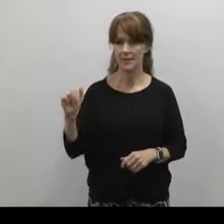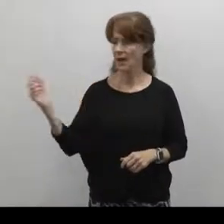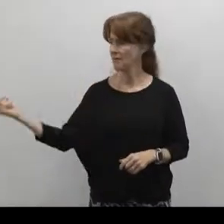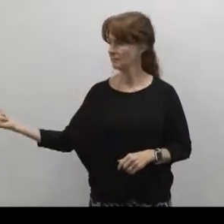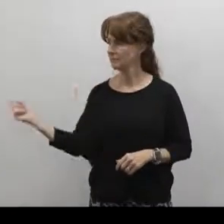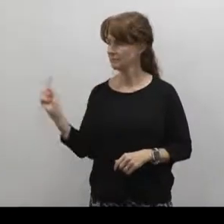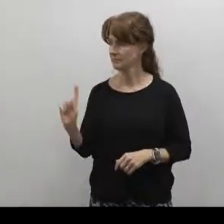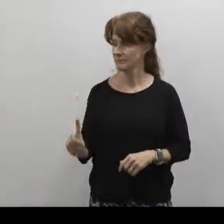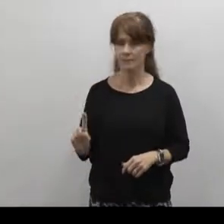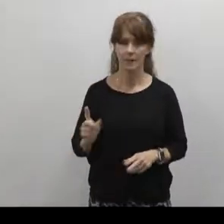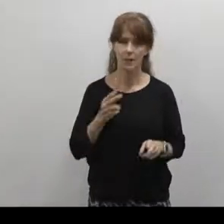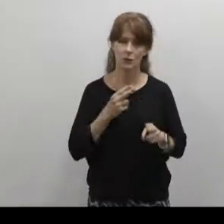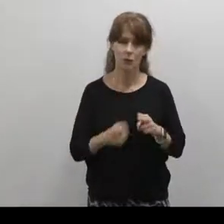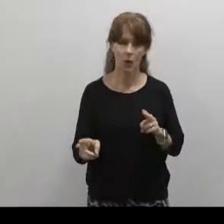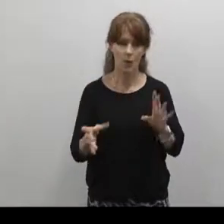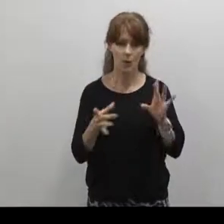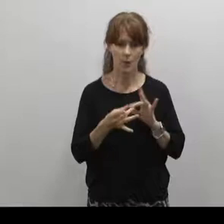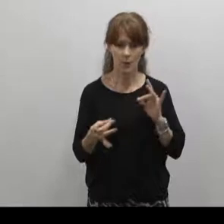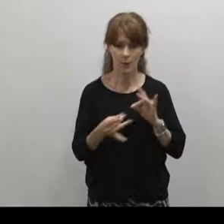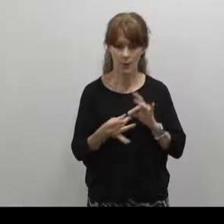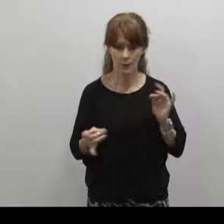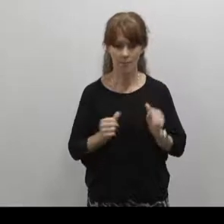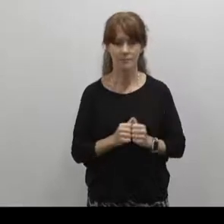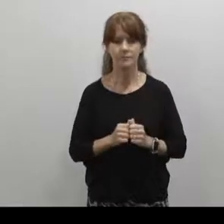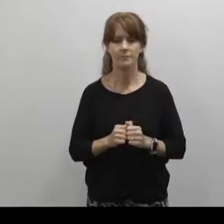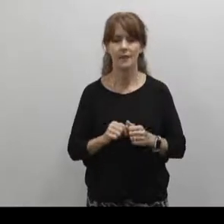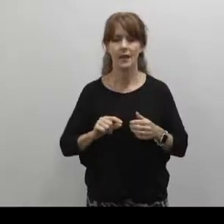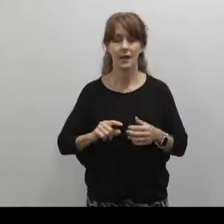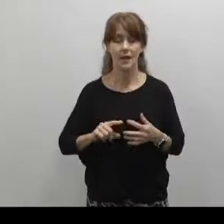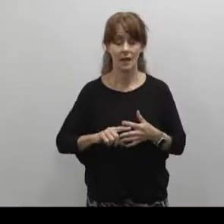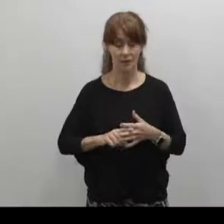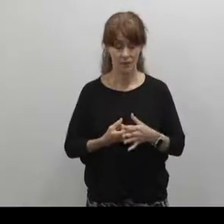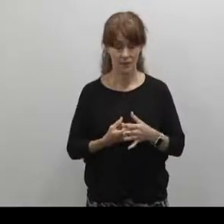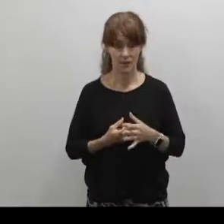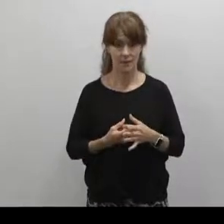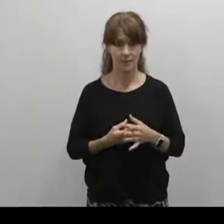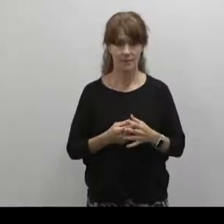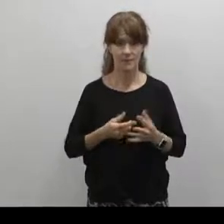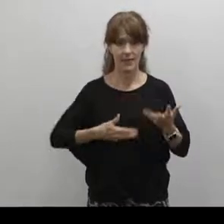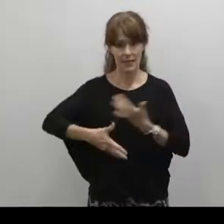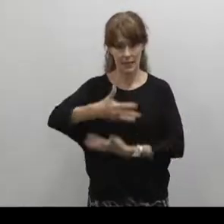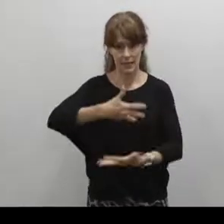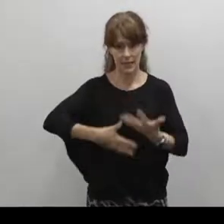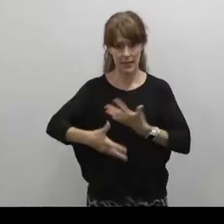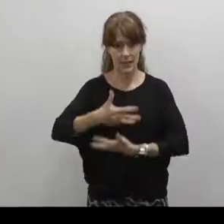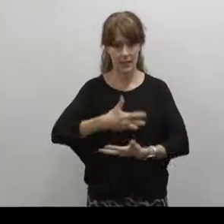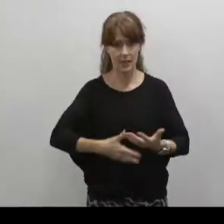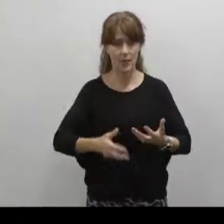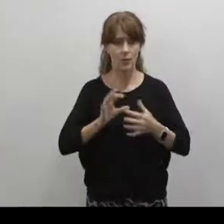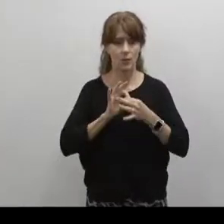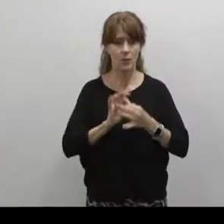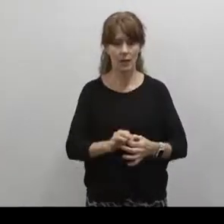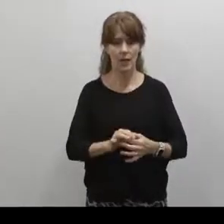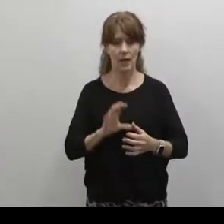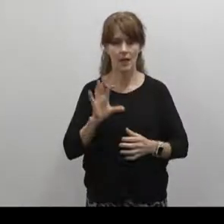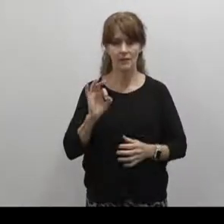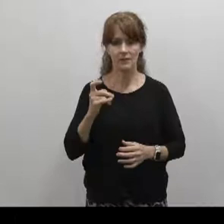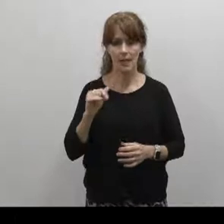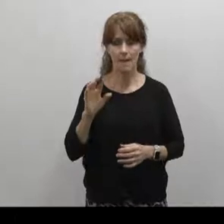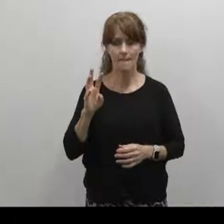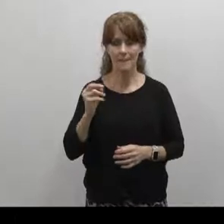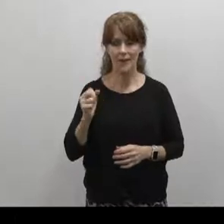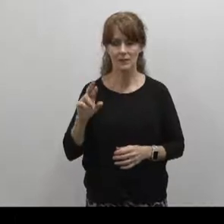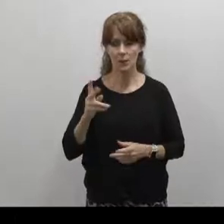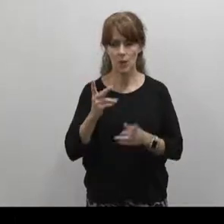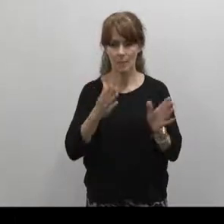pool robot phần sản phẩm riêng ở đồng bóng dương ban về MP khảo engagement